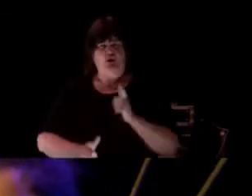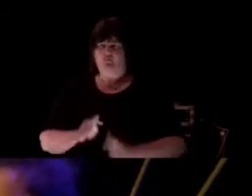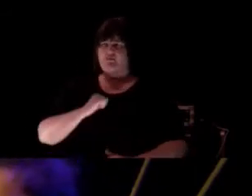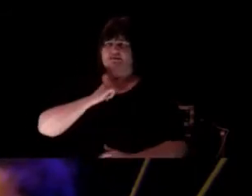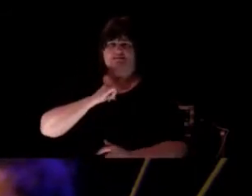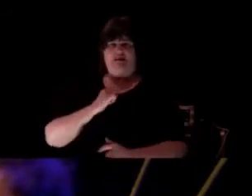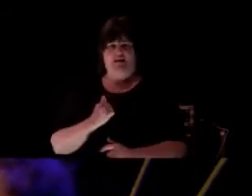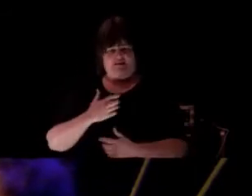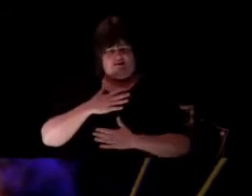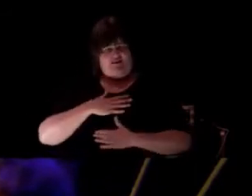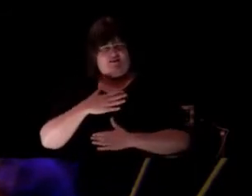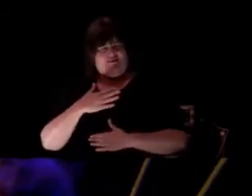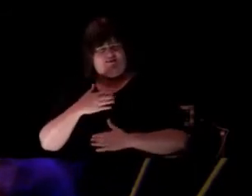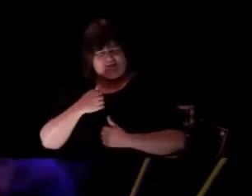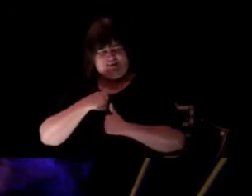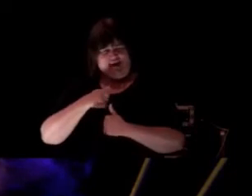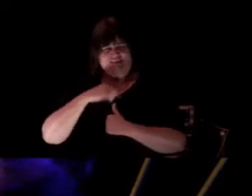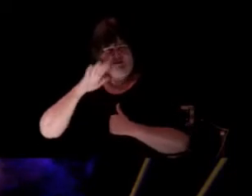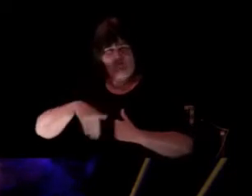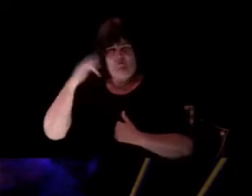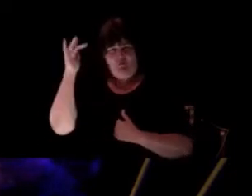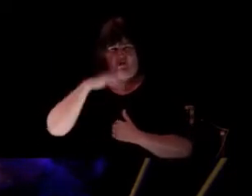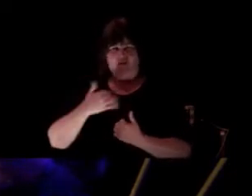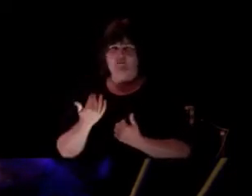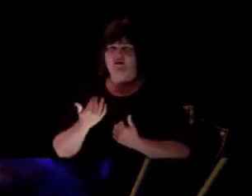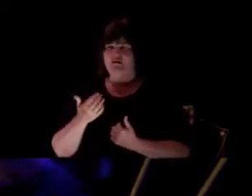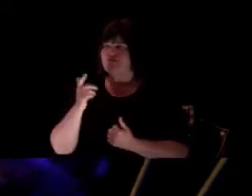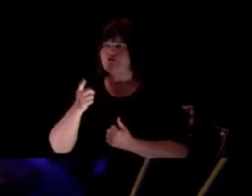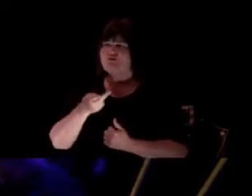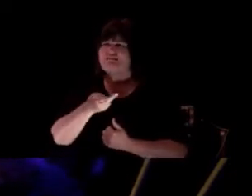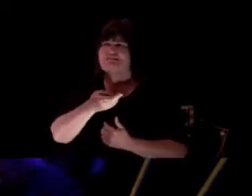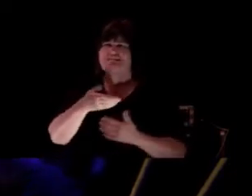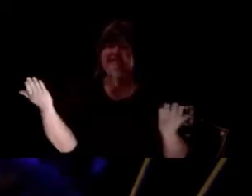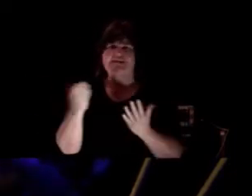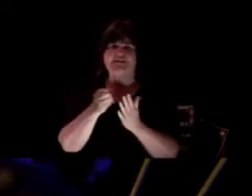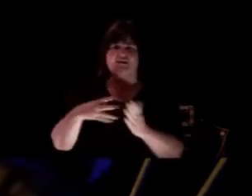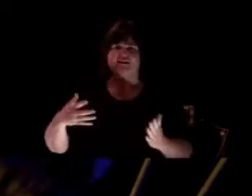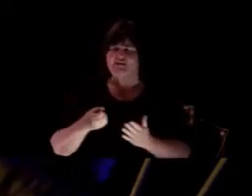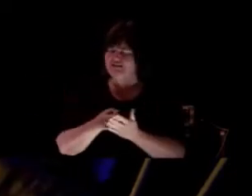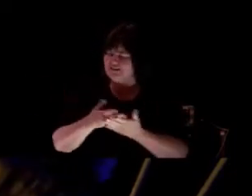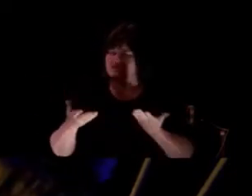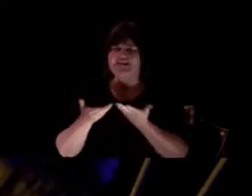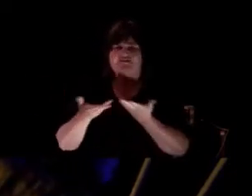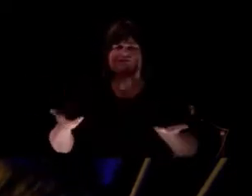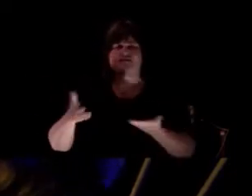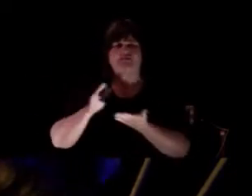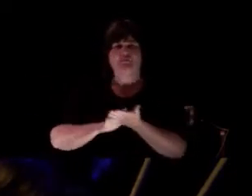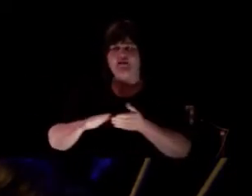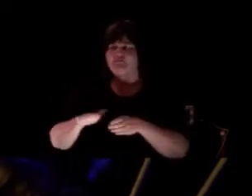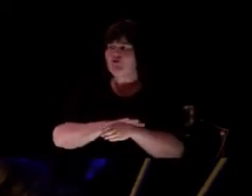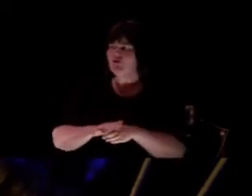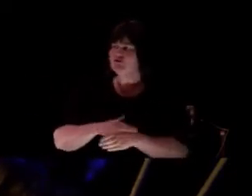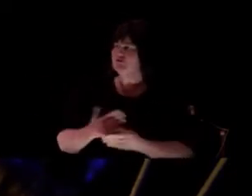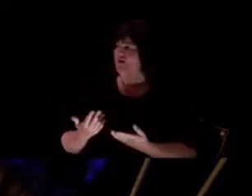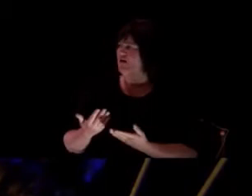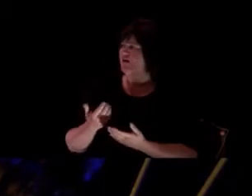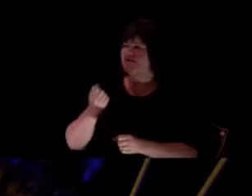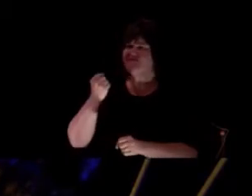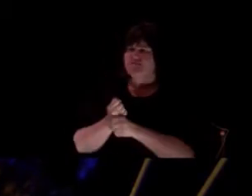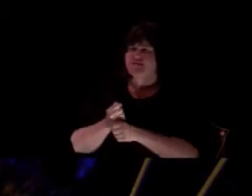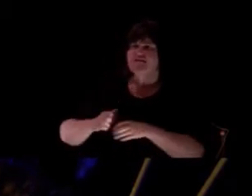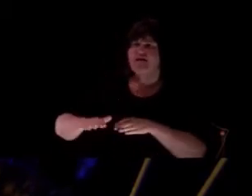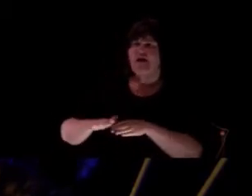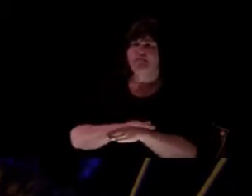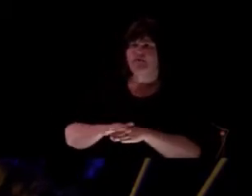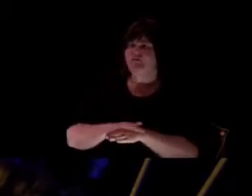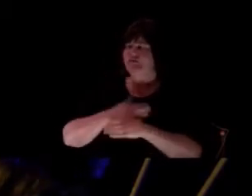Fordi at ingen reagerer og tenker, begynner å gråte og tenker, viser medfølelse, viser ordentlig empati, viser